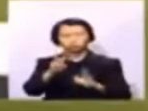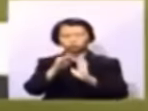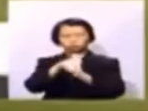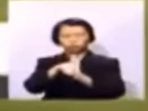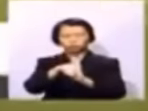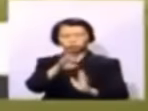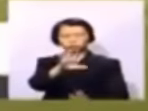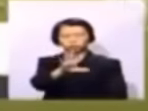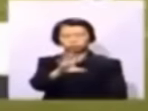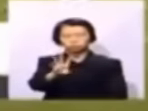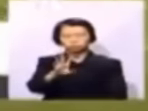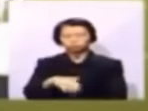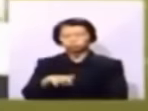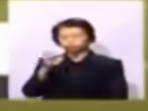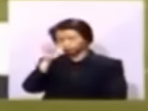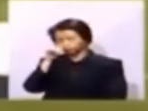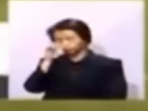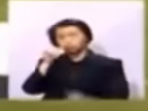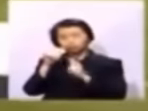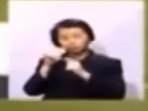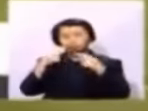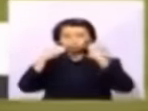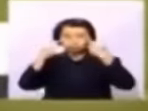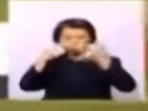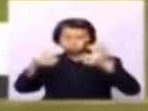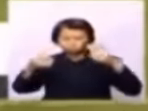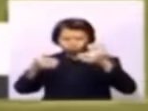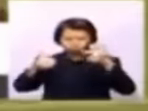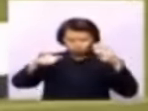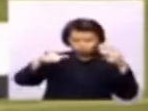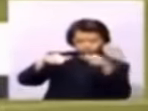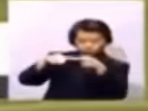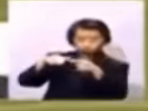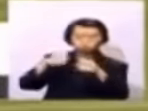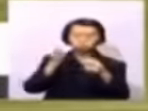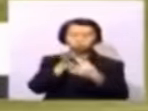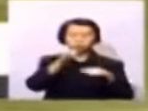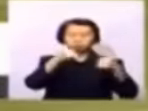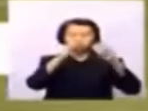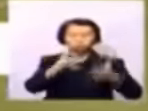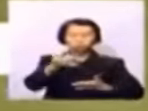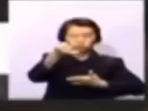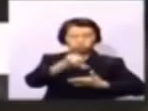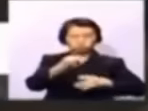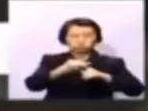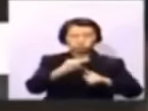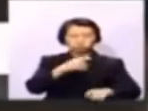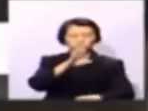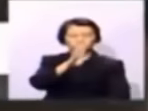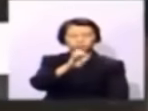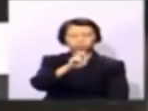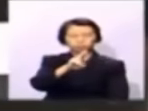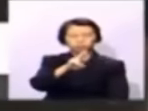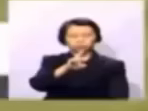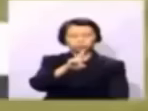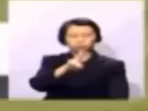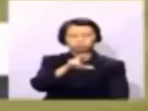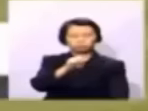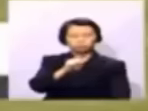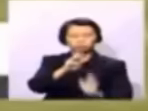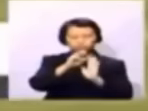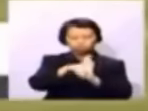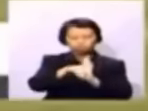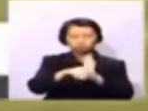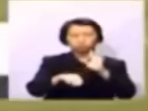minit ke-56. Melaka bagaimanapun berjaya merapatkan jurang jaringan menerusi pemain import dari Belarus, Yahoo Zubovic pada